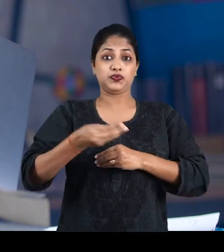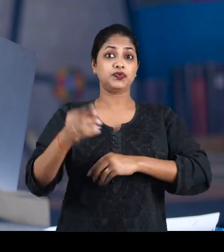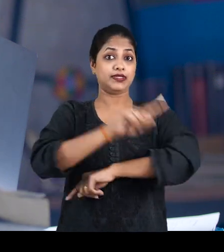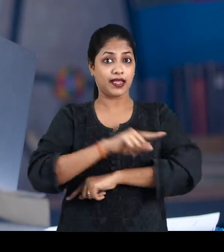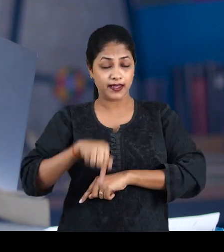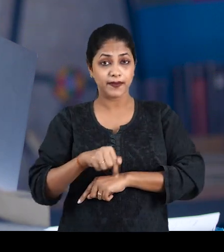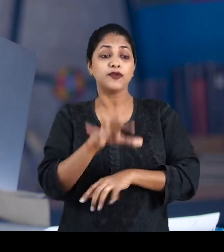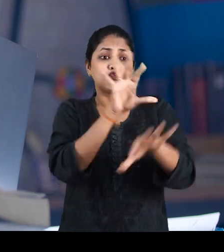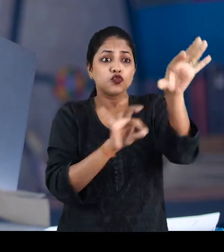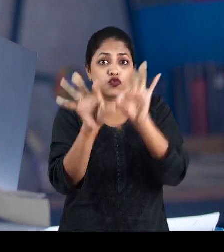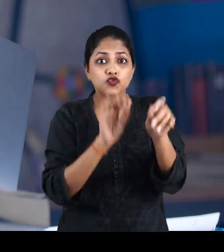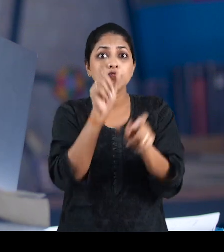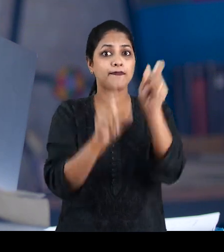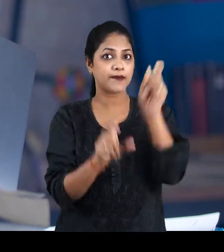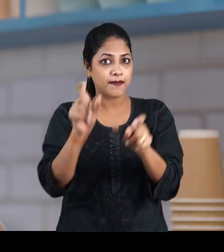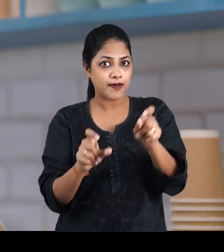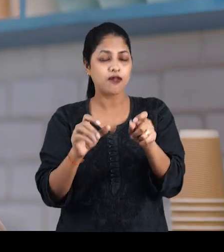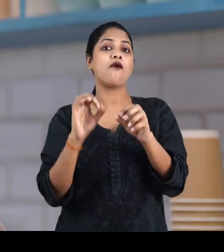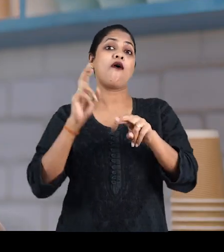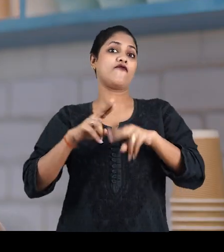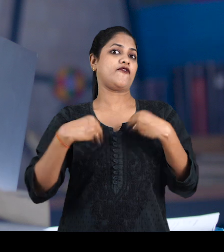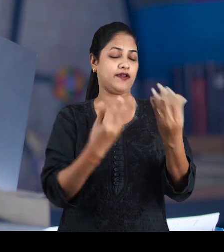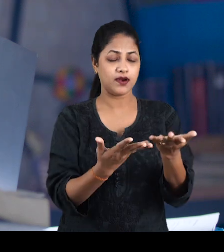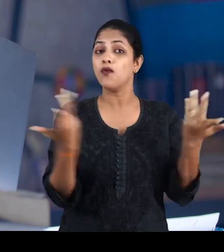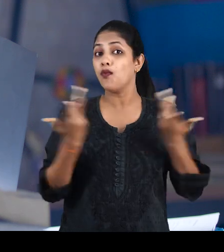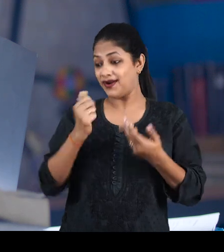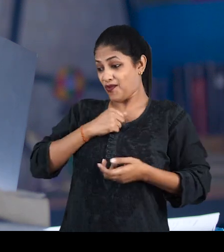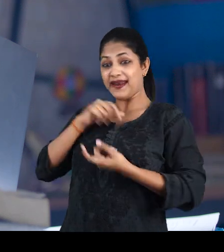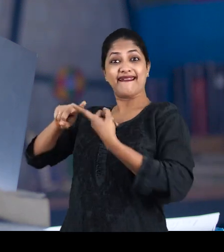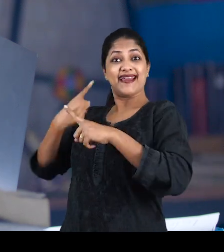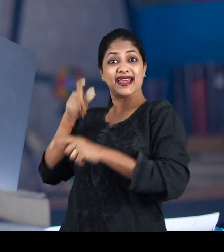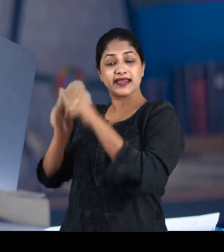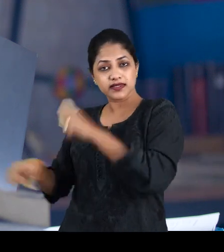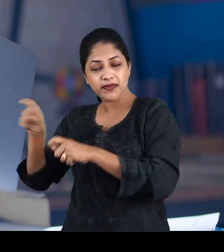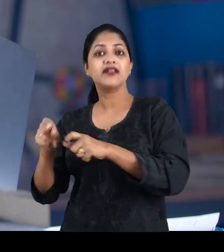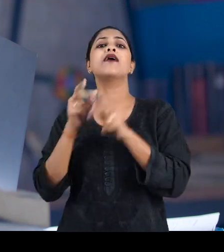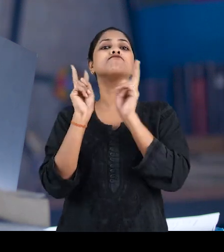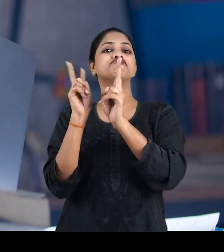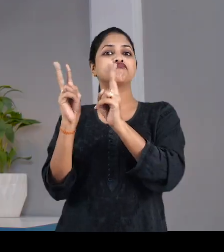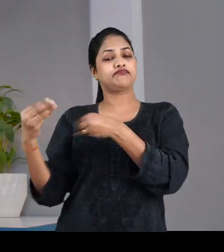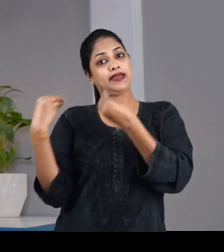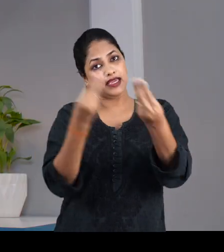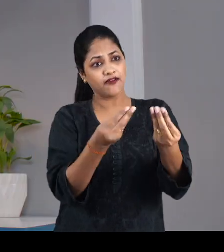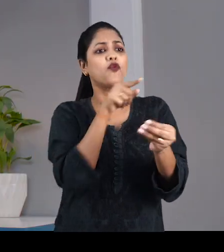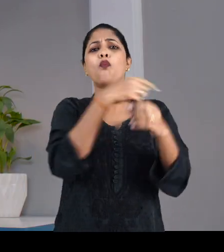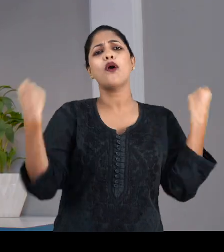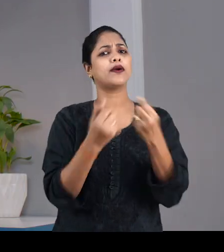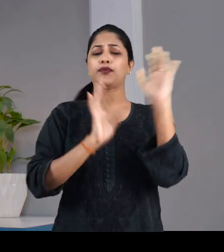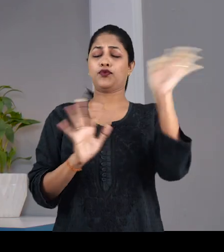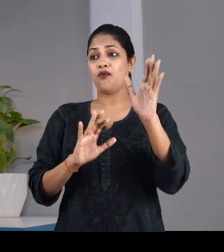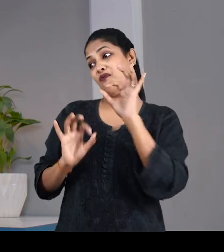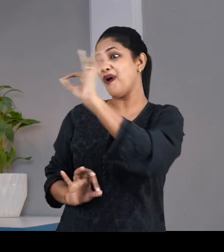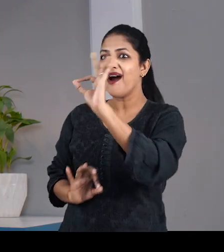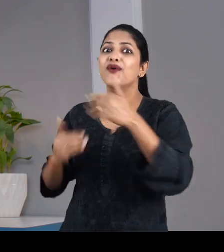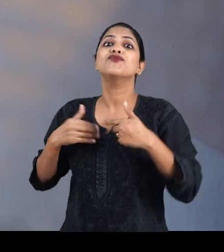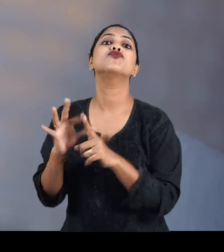કેટલાક ગણ્યા ગાંઠિયા રોકાણકારોને જ આ ઓફર આપી રહ્યા છીએ, જે અમારા એક્સપર્ટ્સ તમારા તરફથી ટ્રેડિંગ કરશે. અરે વાહ,